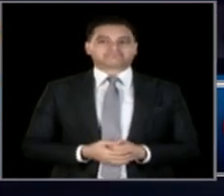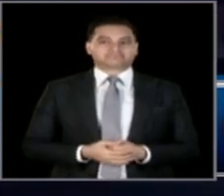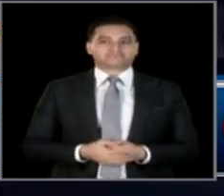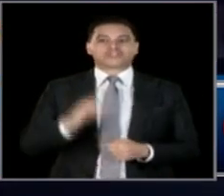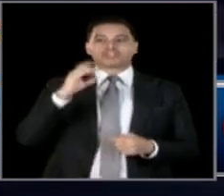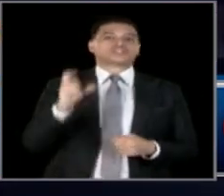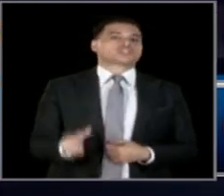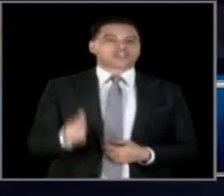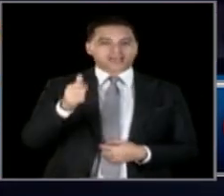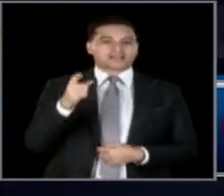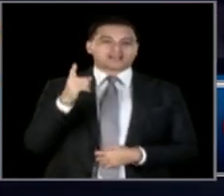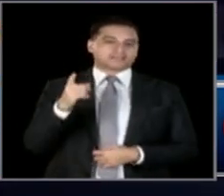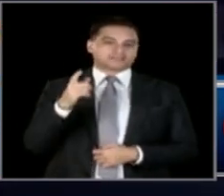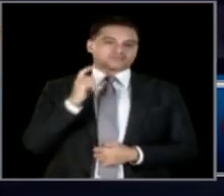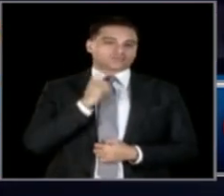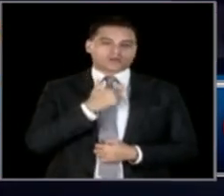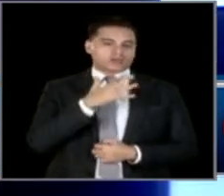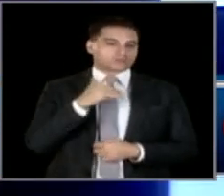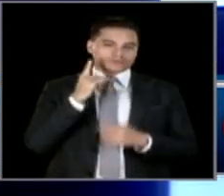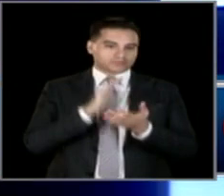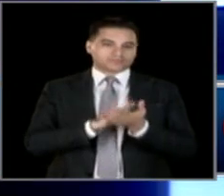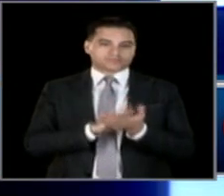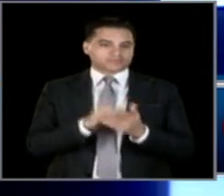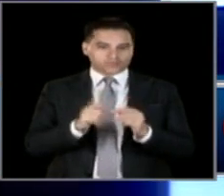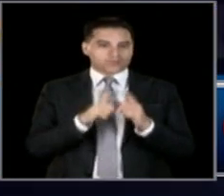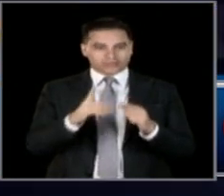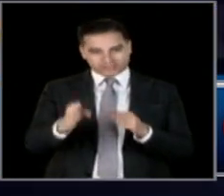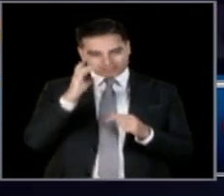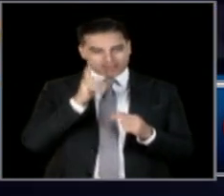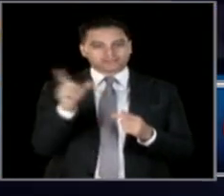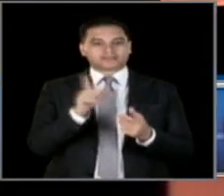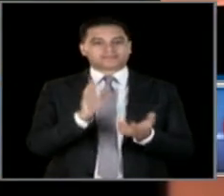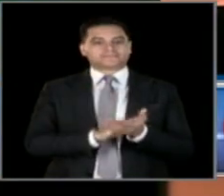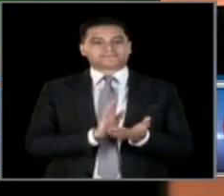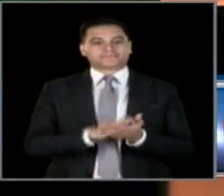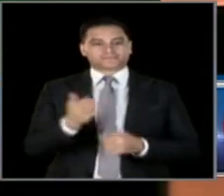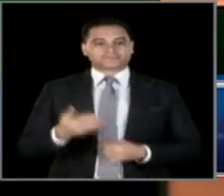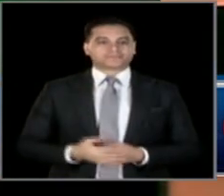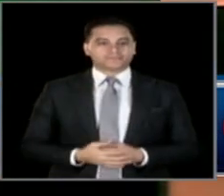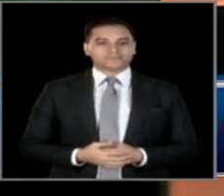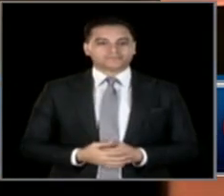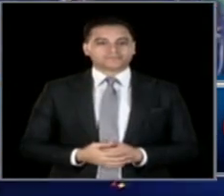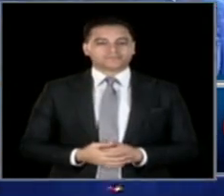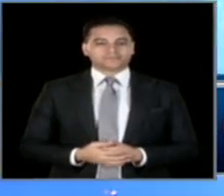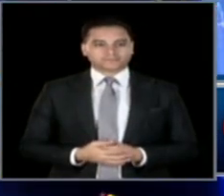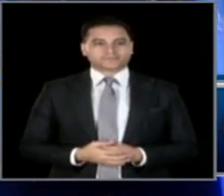جنى سوهاج، طبعا زي ما الجمهور سقف، إجابة صحيحة.